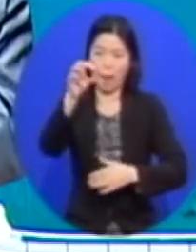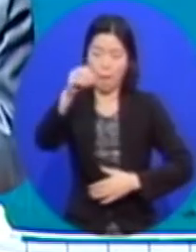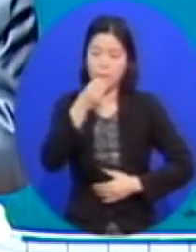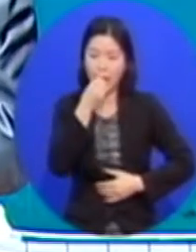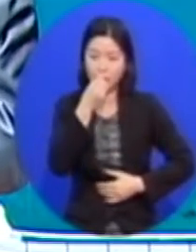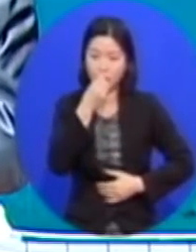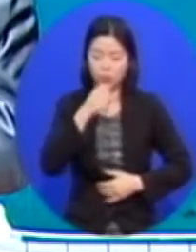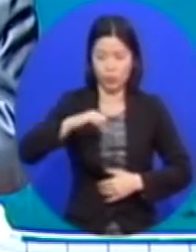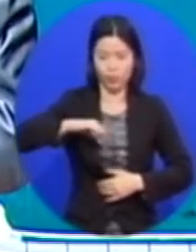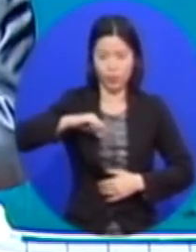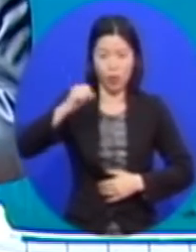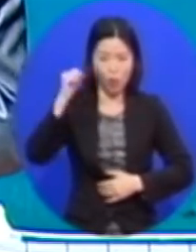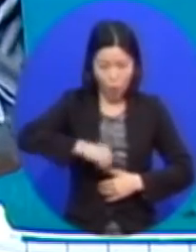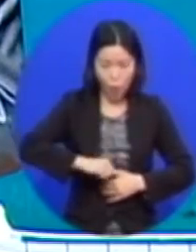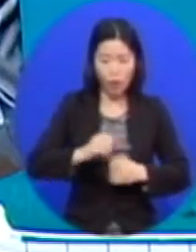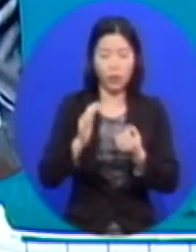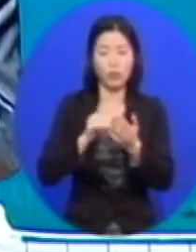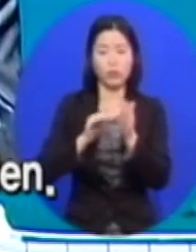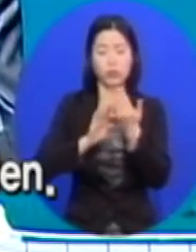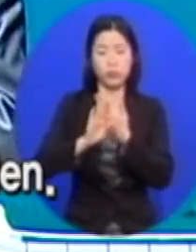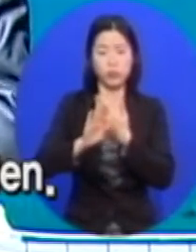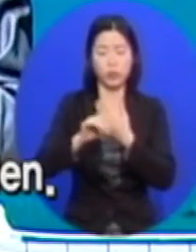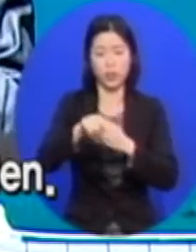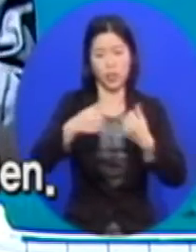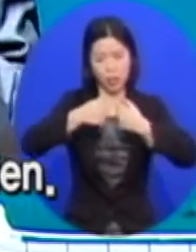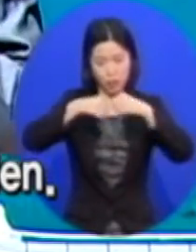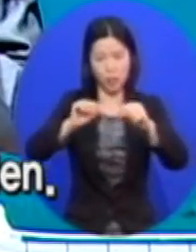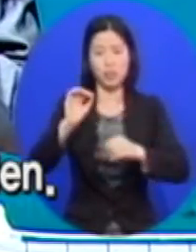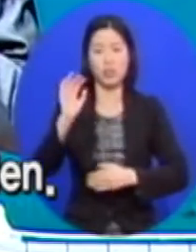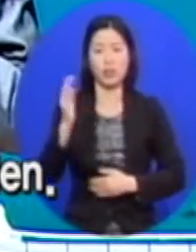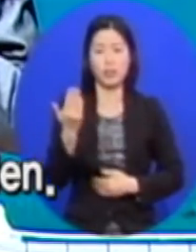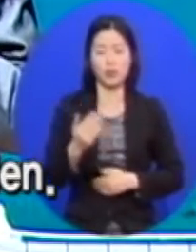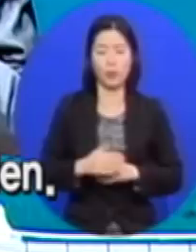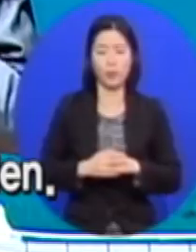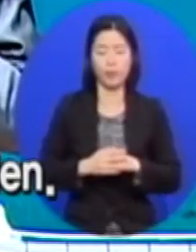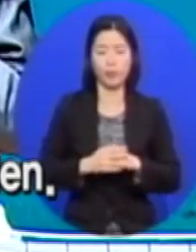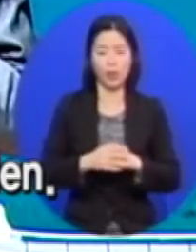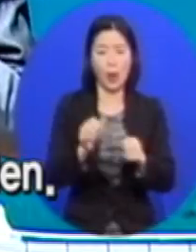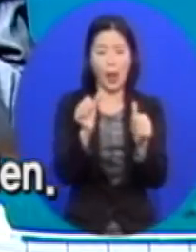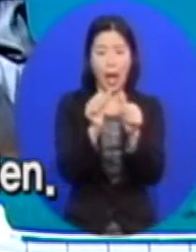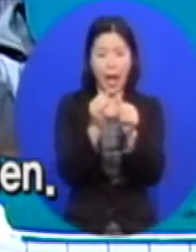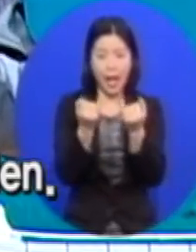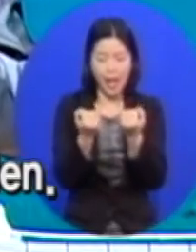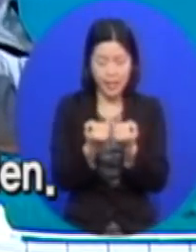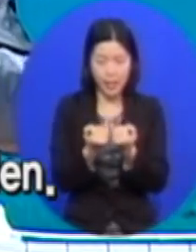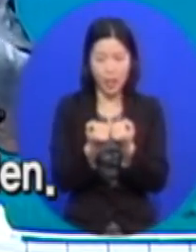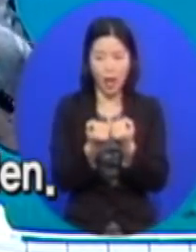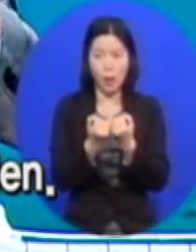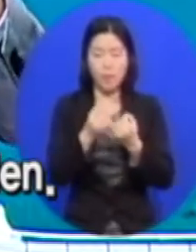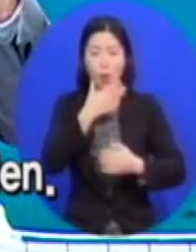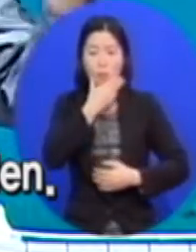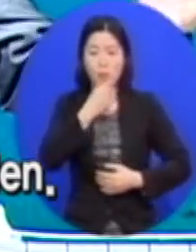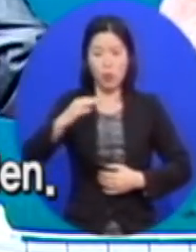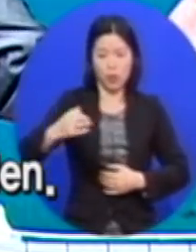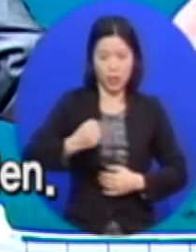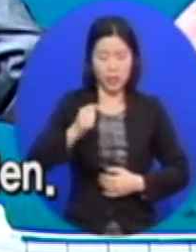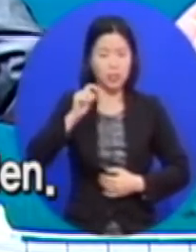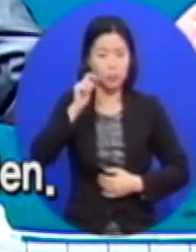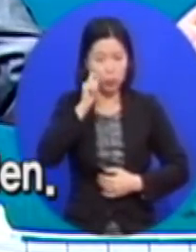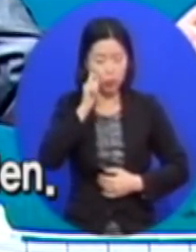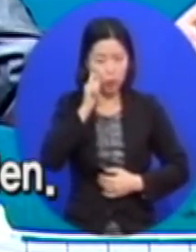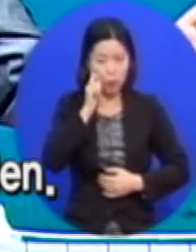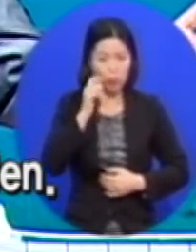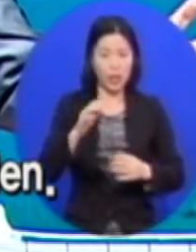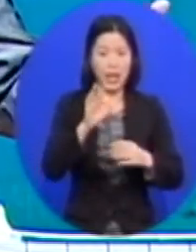이게 깨어 집니다 그래서 아담과 하와가 하나님의 사랑을 누리지 못하고 에덴동산에서 쫓겨나 가게